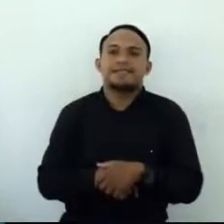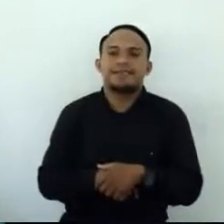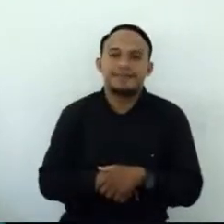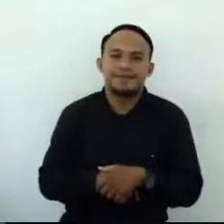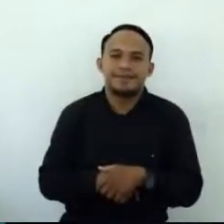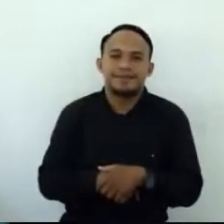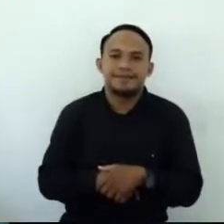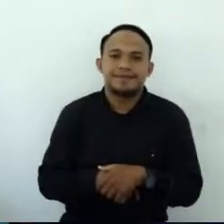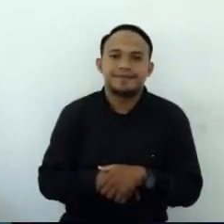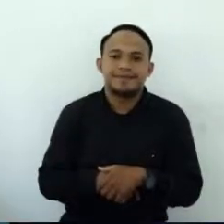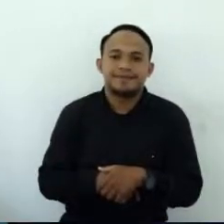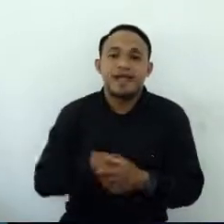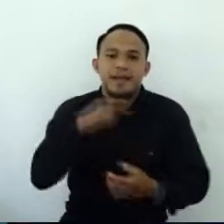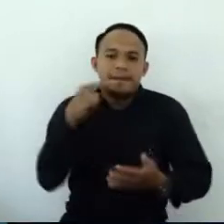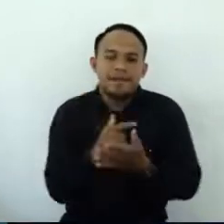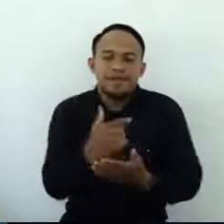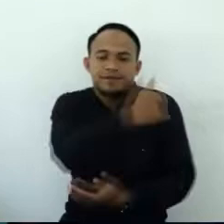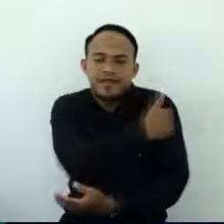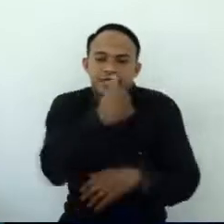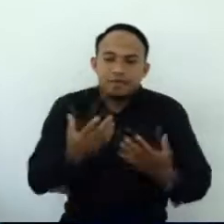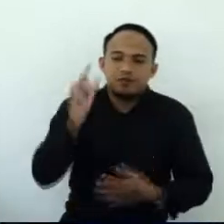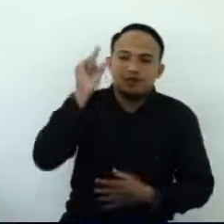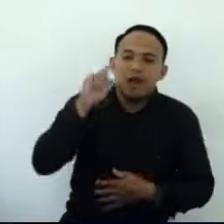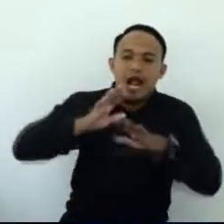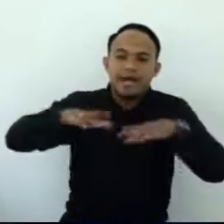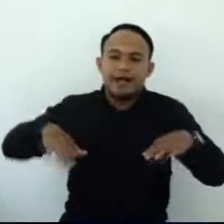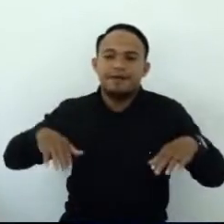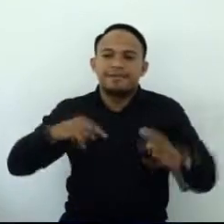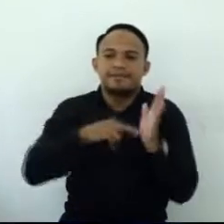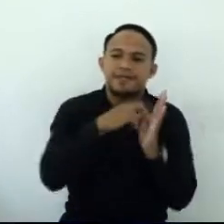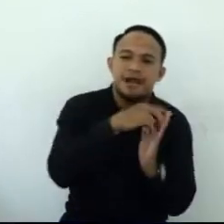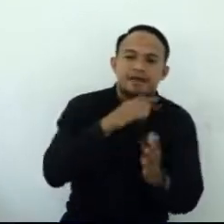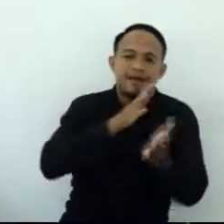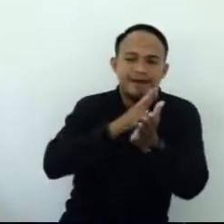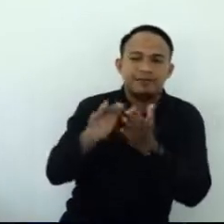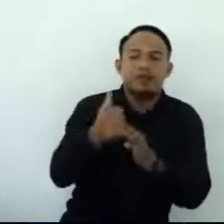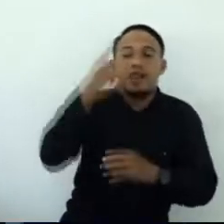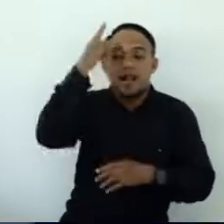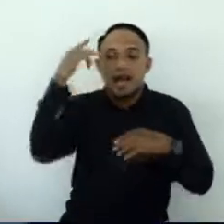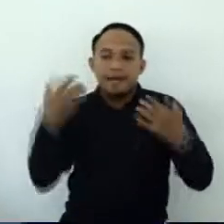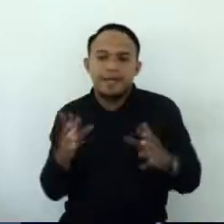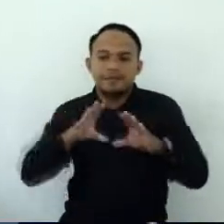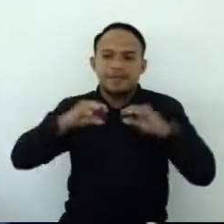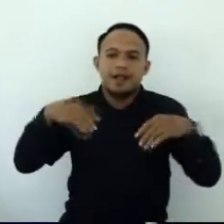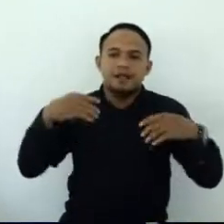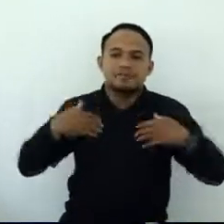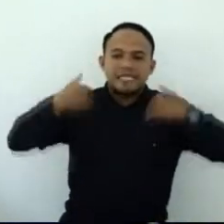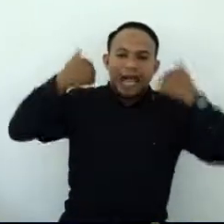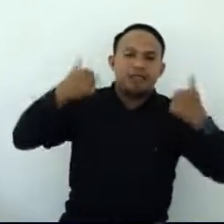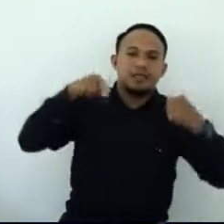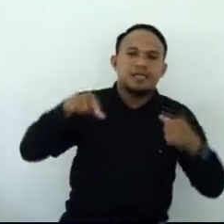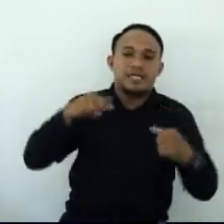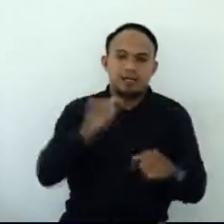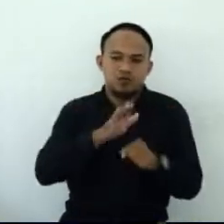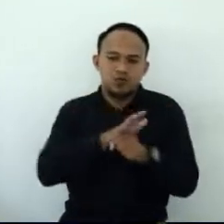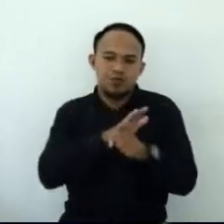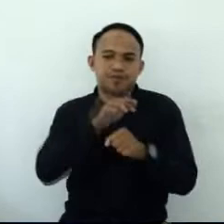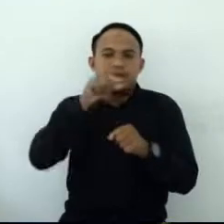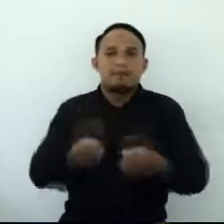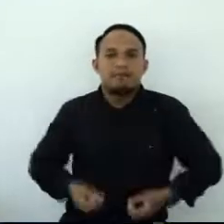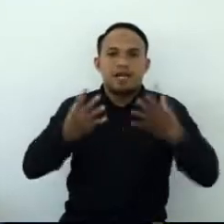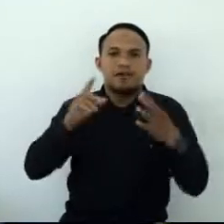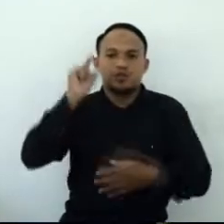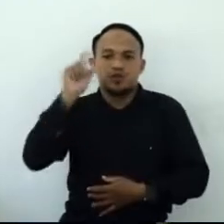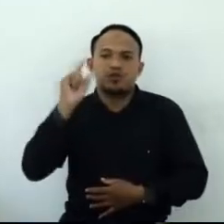menunjang target Hai seperti Pada pelaksanaan vaksinasi sebelum-sebelumnya masyarakat usai